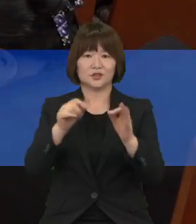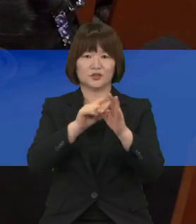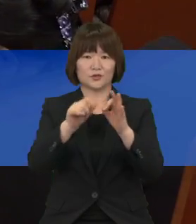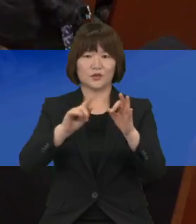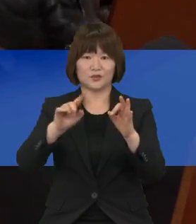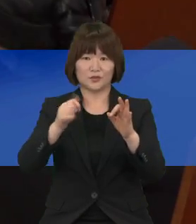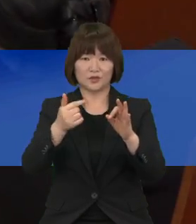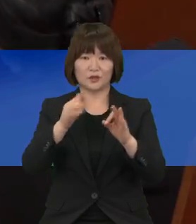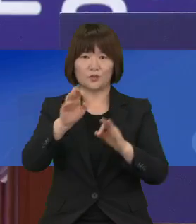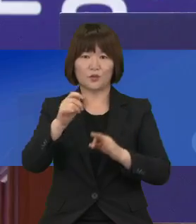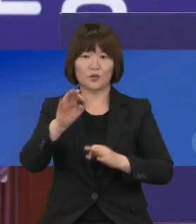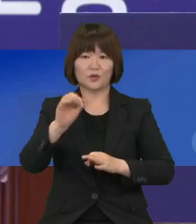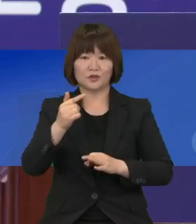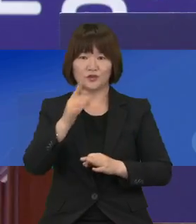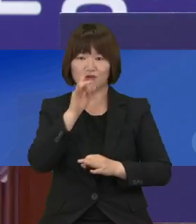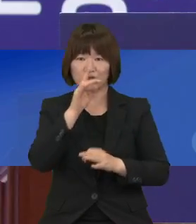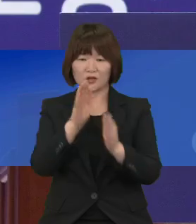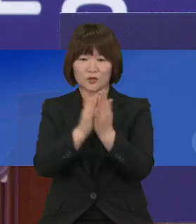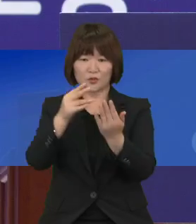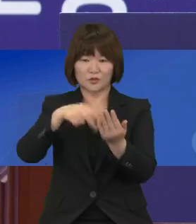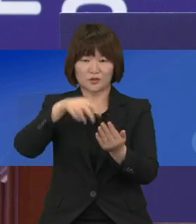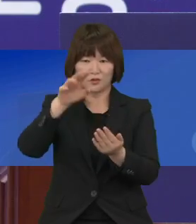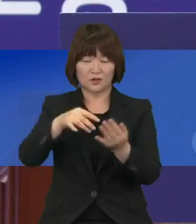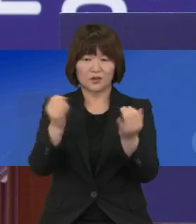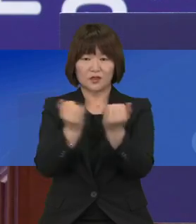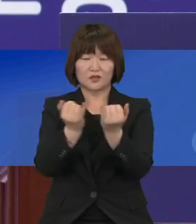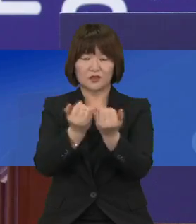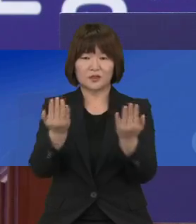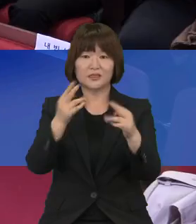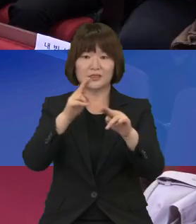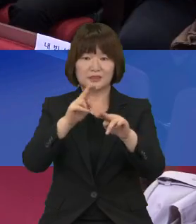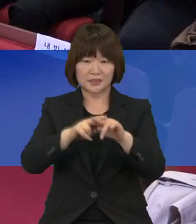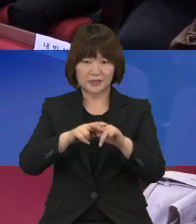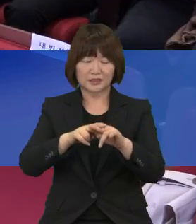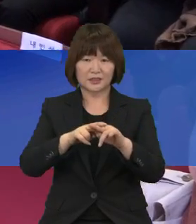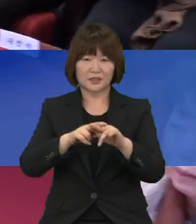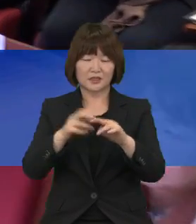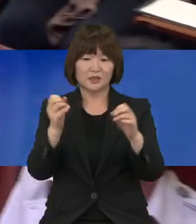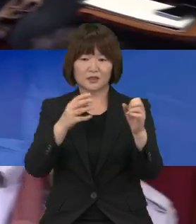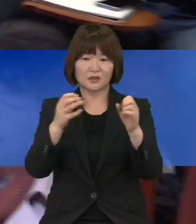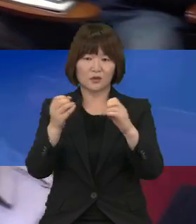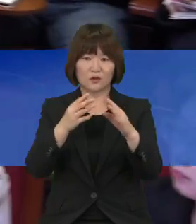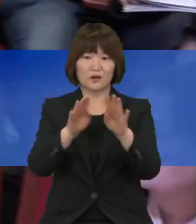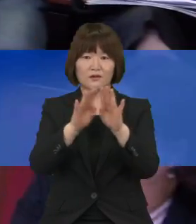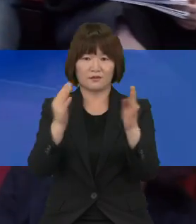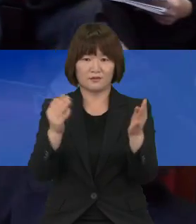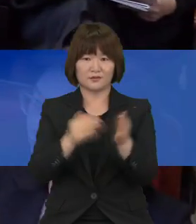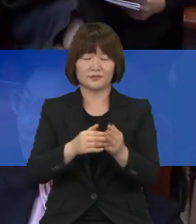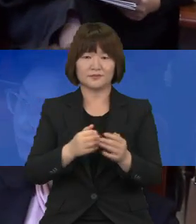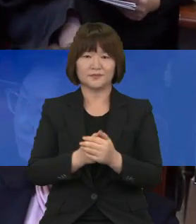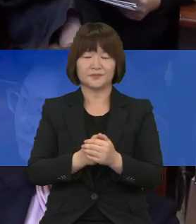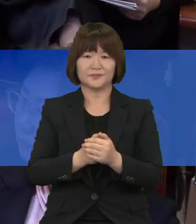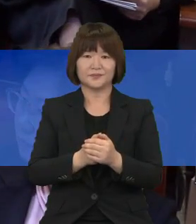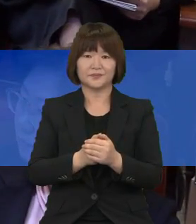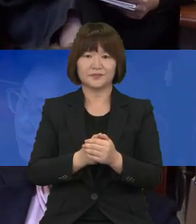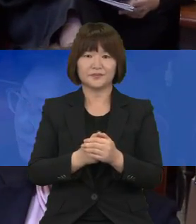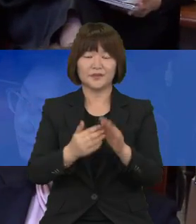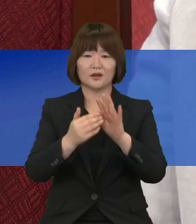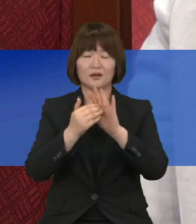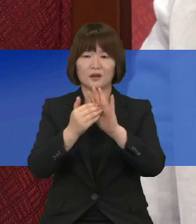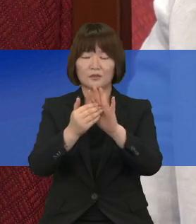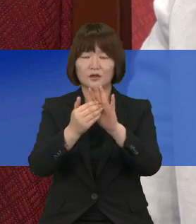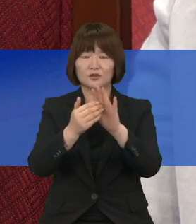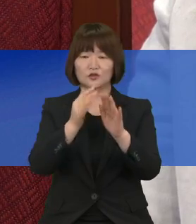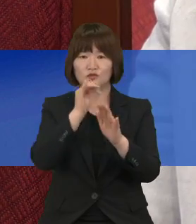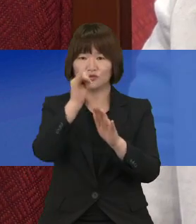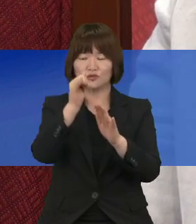지난 16일 포원 중앙도서관에서 여성 일자리 톡톡 토크 콘서트가 열렸습니다. 이날 행사는 경력 단절 예방